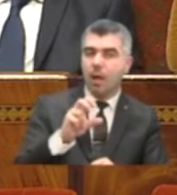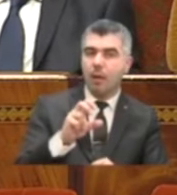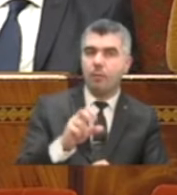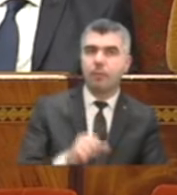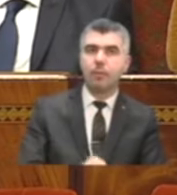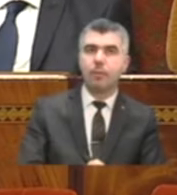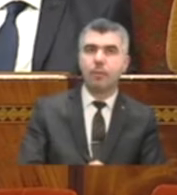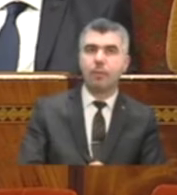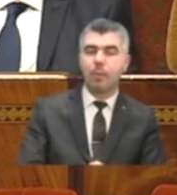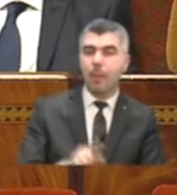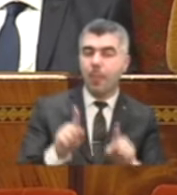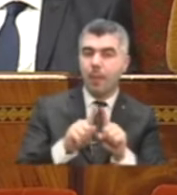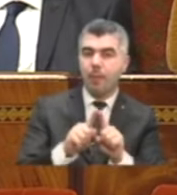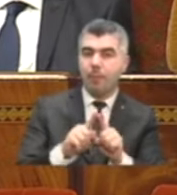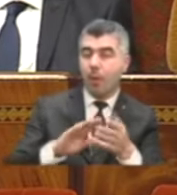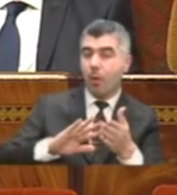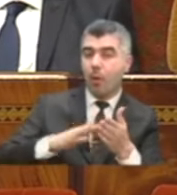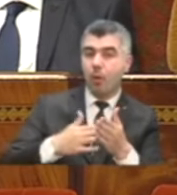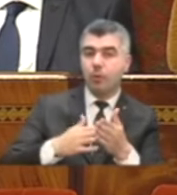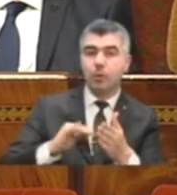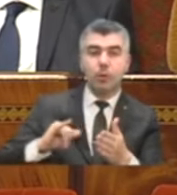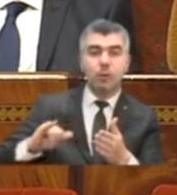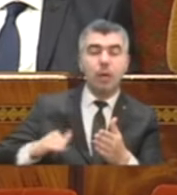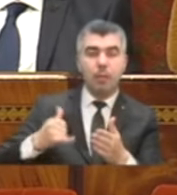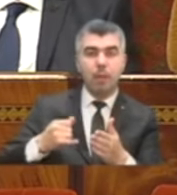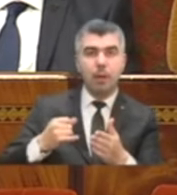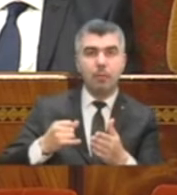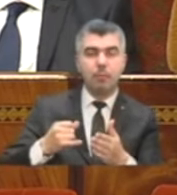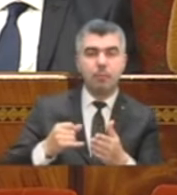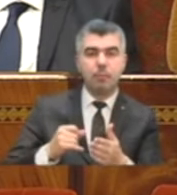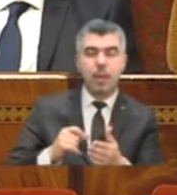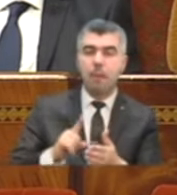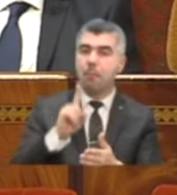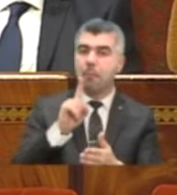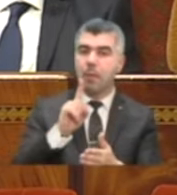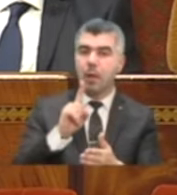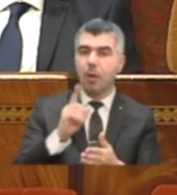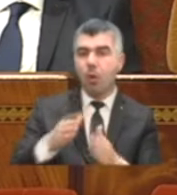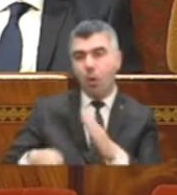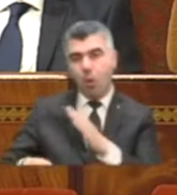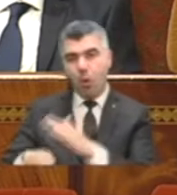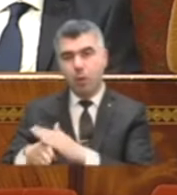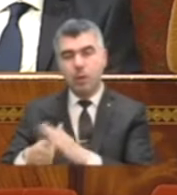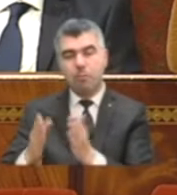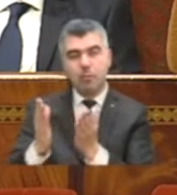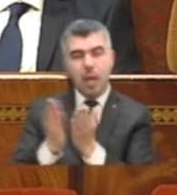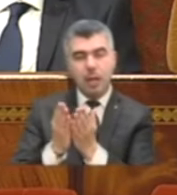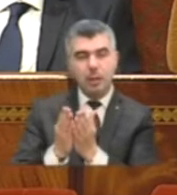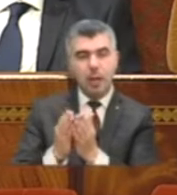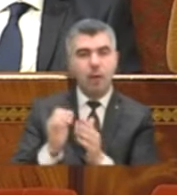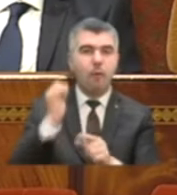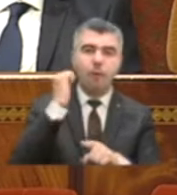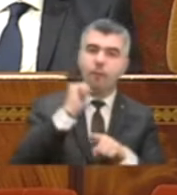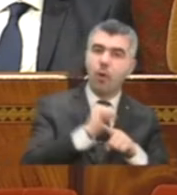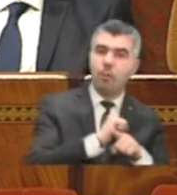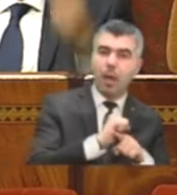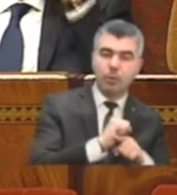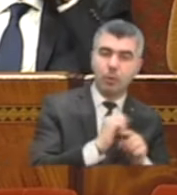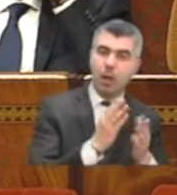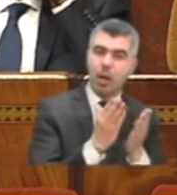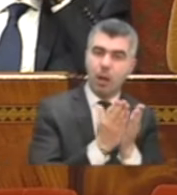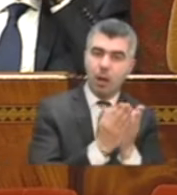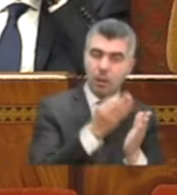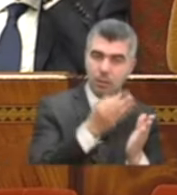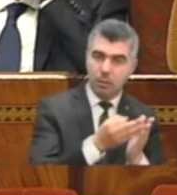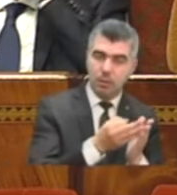هذا الحجم الكبير جدا من الشباب ديالنا، اما الى خرجوا من المدرسه اما خصو يكون في التكوين المهني، الى خرجوا من التكوين المهني خصنا